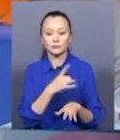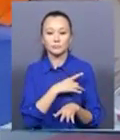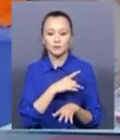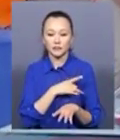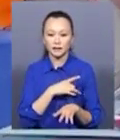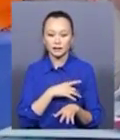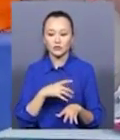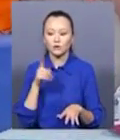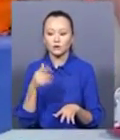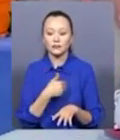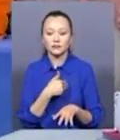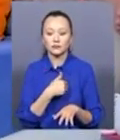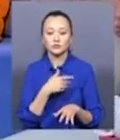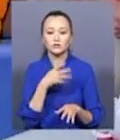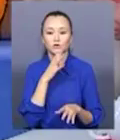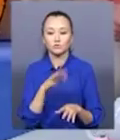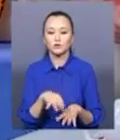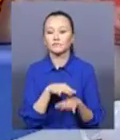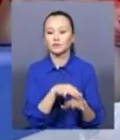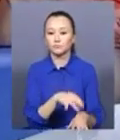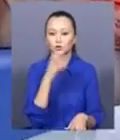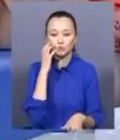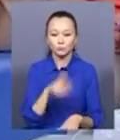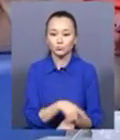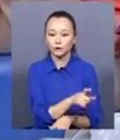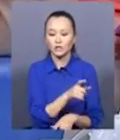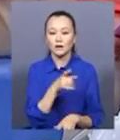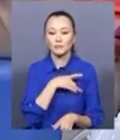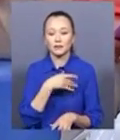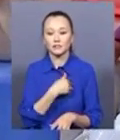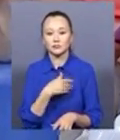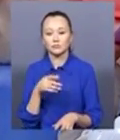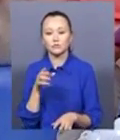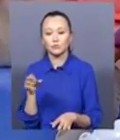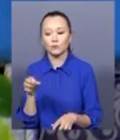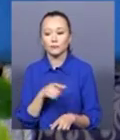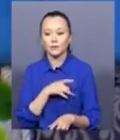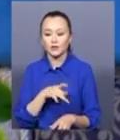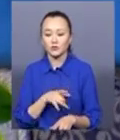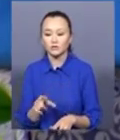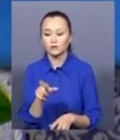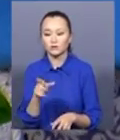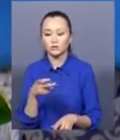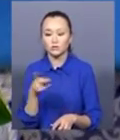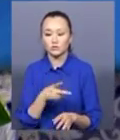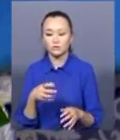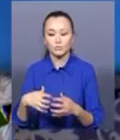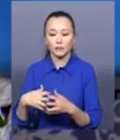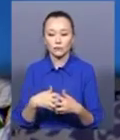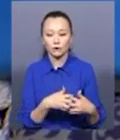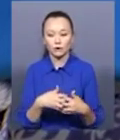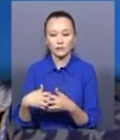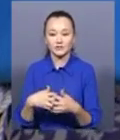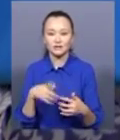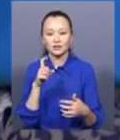один белый. Он хотел эту девочку повести по черному пути, белый хотел по белому. Они оба боролись за